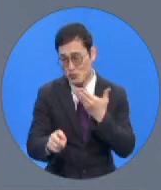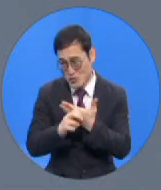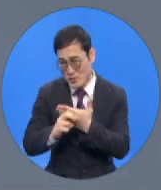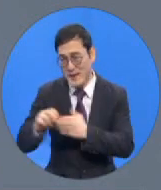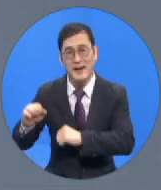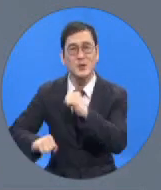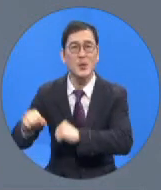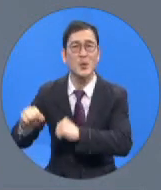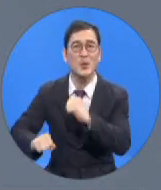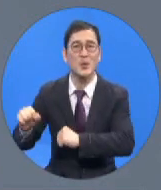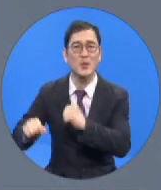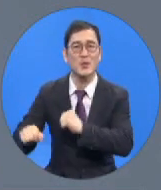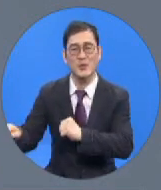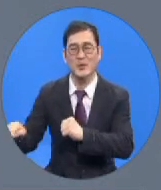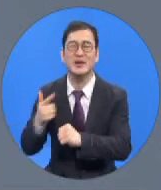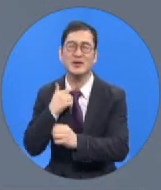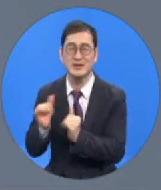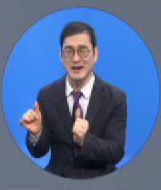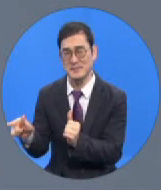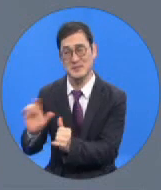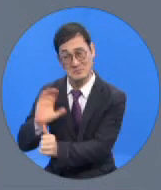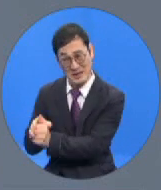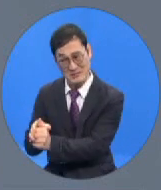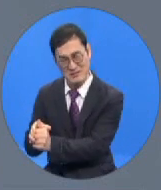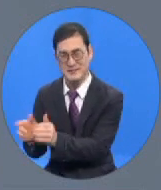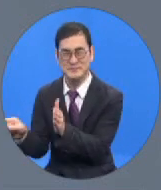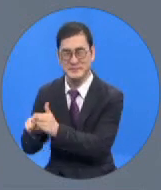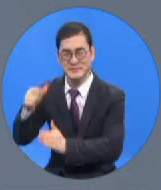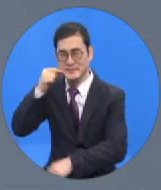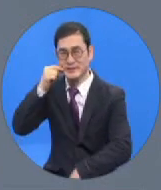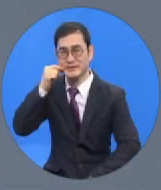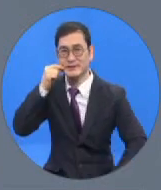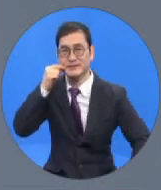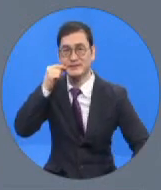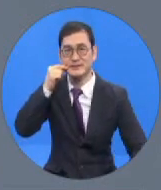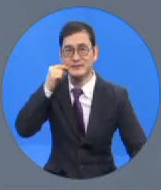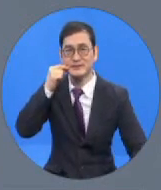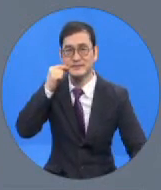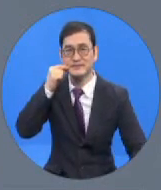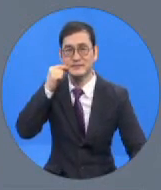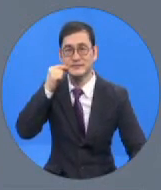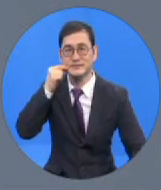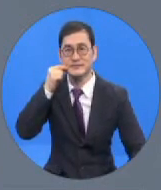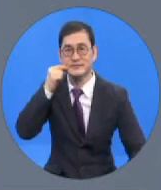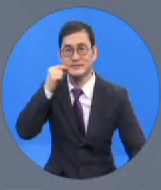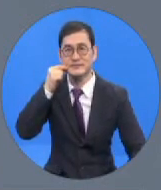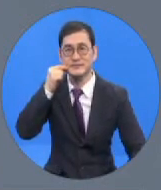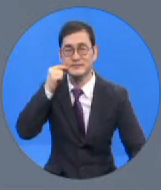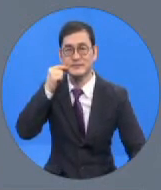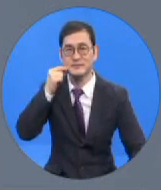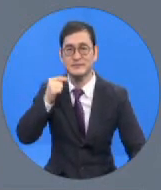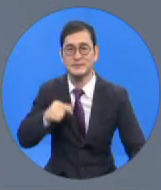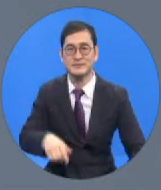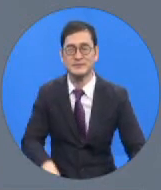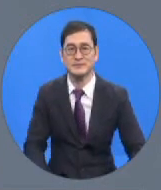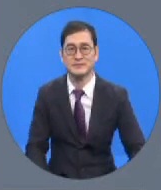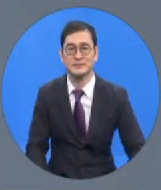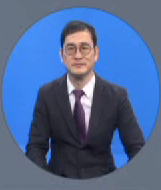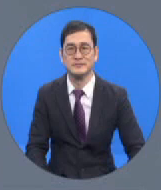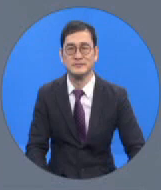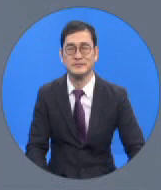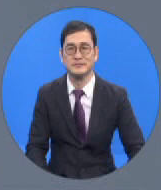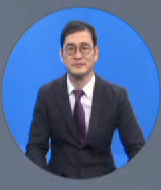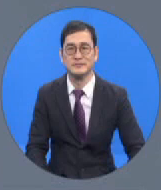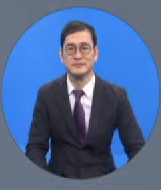이렇게 의심을 받고 있죠. 그러다 보니까 안양지청에서 수사 뭉개기 논란이 있었던 겁니다. 그러자 윤 총장은 충실한